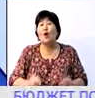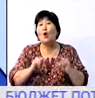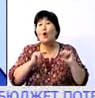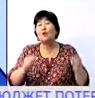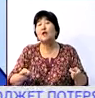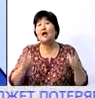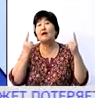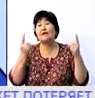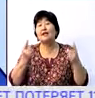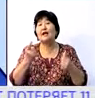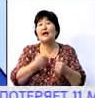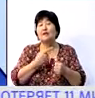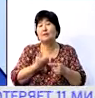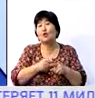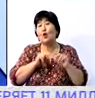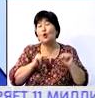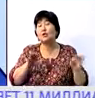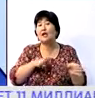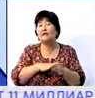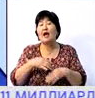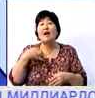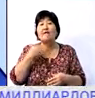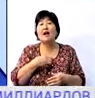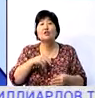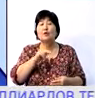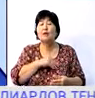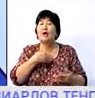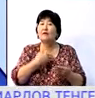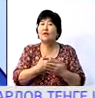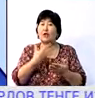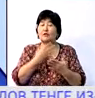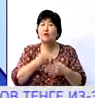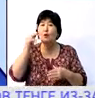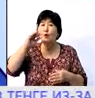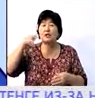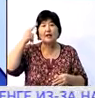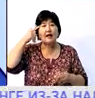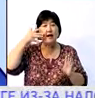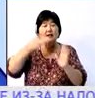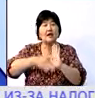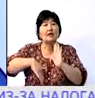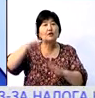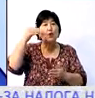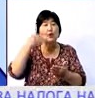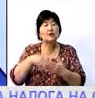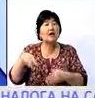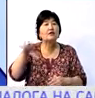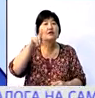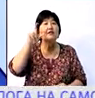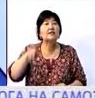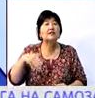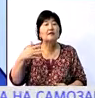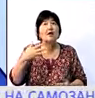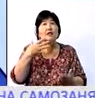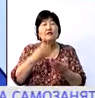Учитель – великое звание. Именно учитель выполняет важную миссию, вкладывает в своего ученика знания, высокие ценности всего человечества и